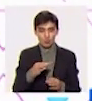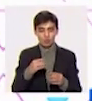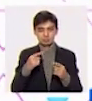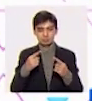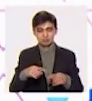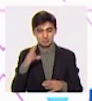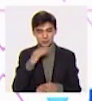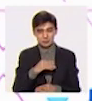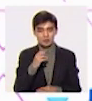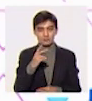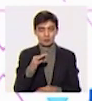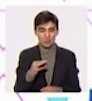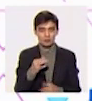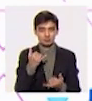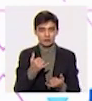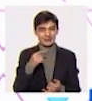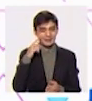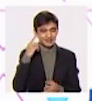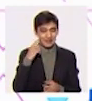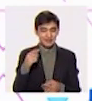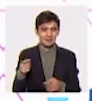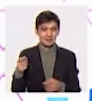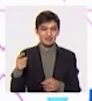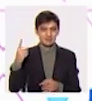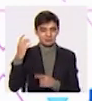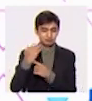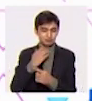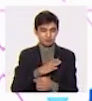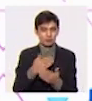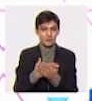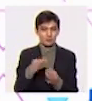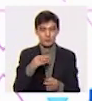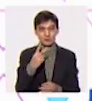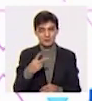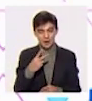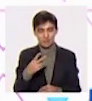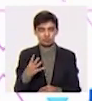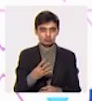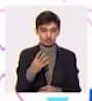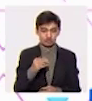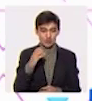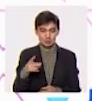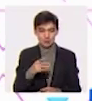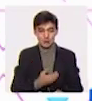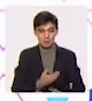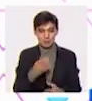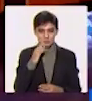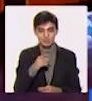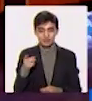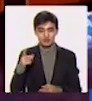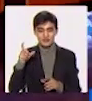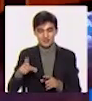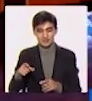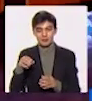төмен деп қалады деп. Бірақ енді Қытайдан келген ақпараттар бойынша ол 2-4 сағатқа дейін өмір сүреді дейді, 2 сағат деп береді өмір сүруі. Бірақ